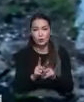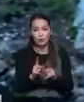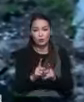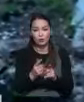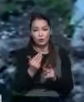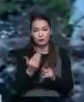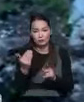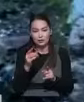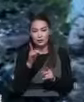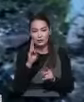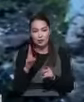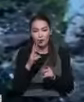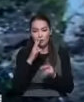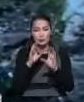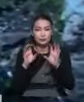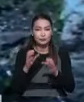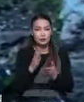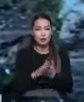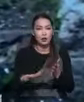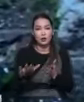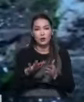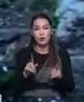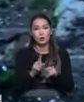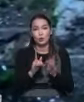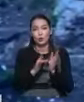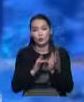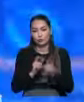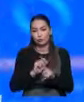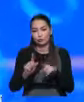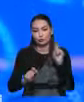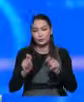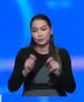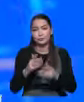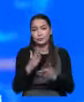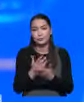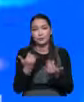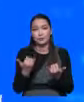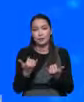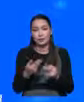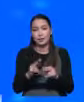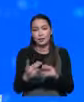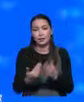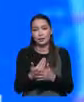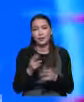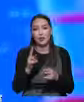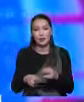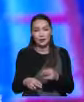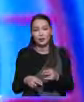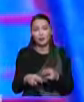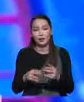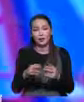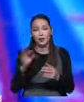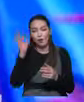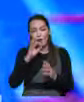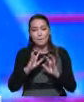белгілері көрінді. Енді аймаққа туристер ағыла бастаған. Әзірге мендегі бар ақпарат осы. Біз